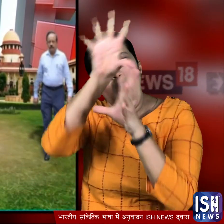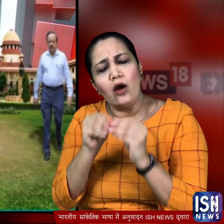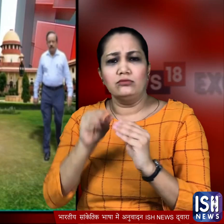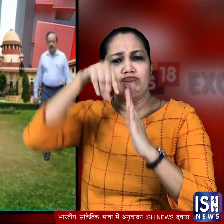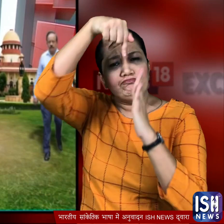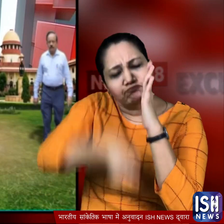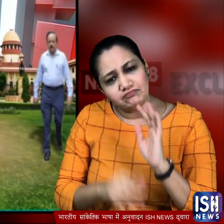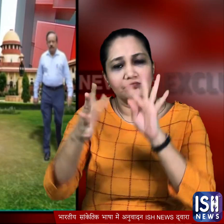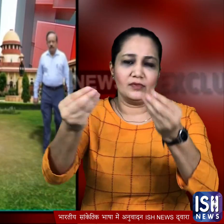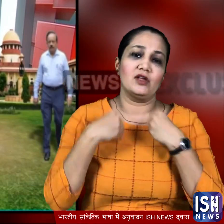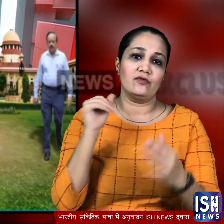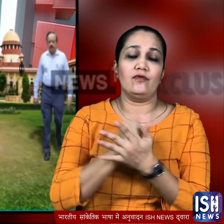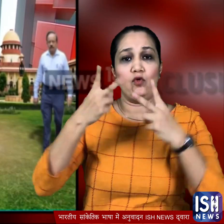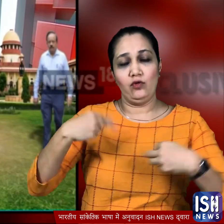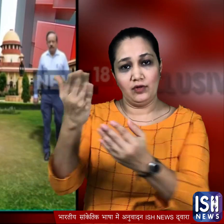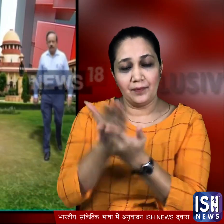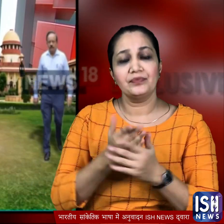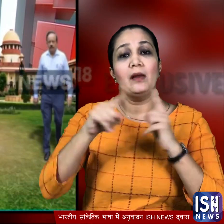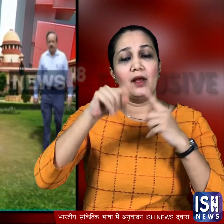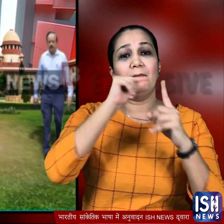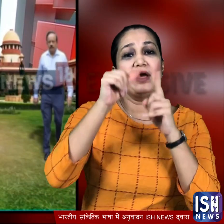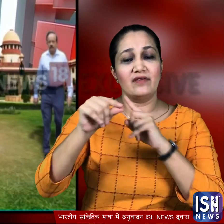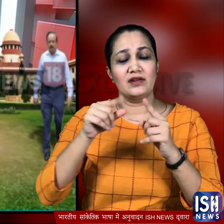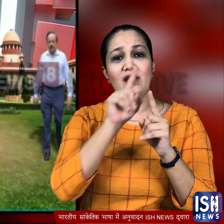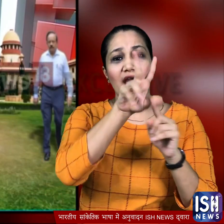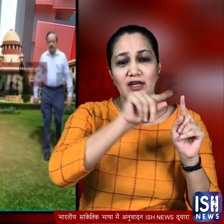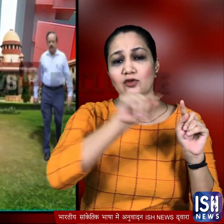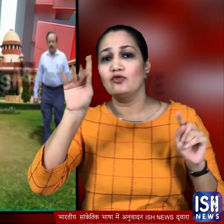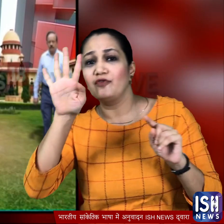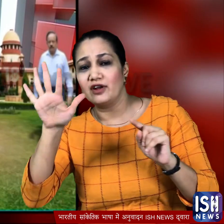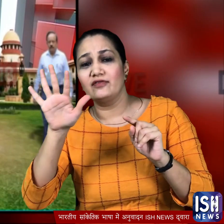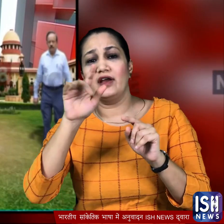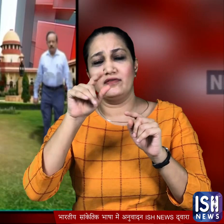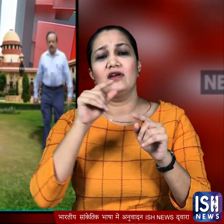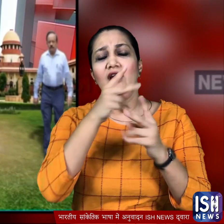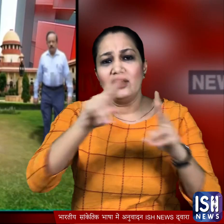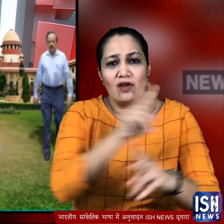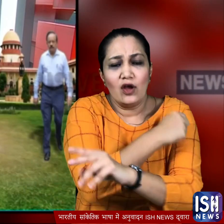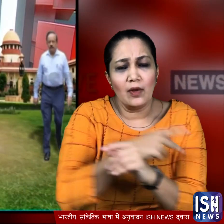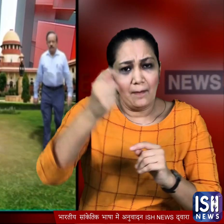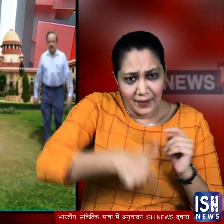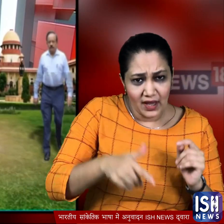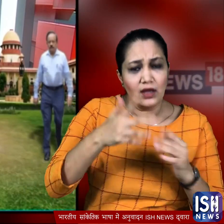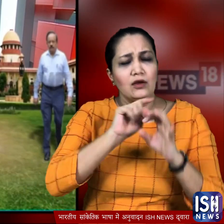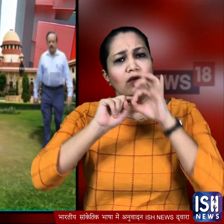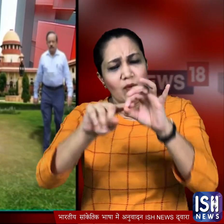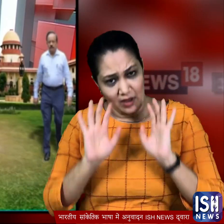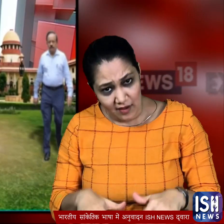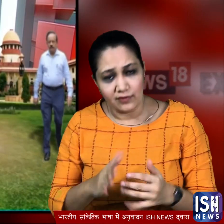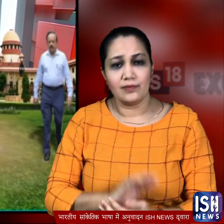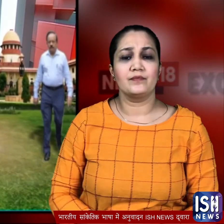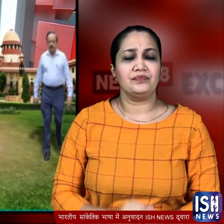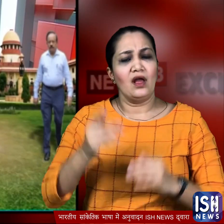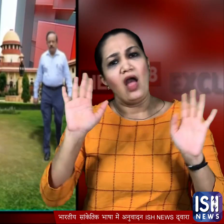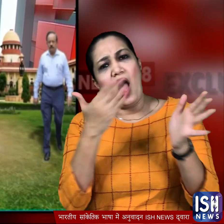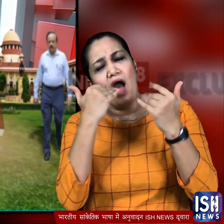ने मांगी। इसके अलावा अदालत ने निजी अस्पतालों में 18 से 45 साल के लोगों से वैक्सीन के पैसे वसूलने पर भी सवाल पूछा और इसे